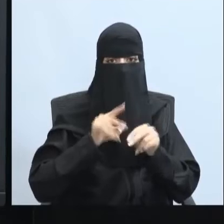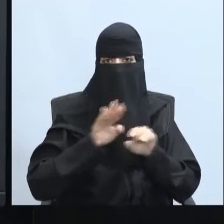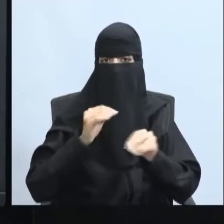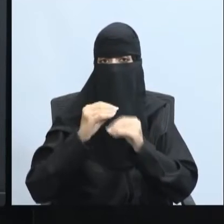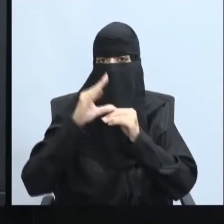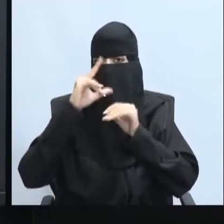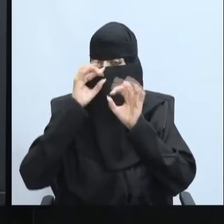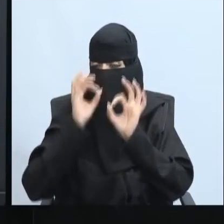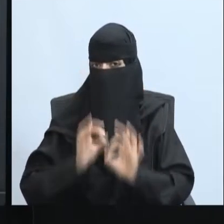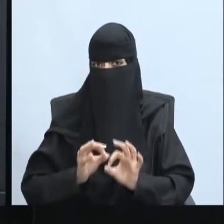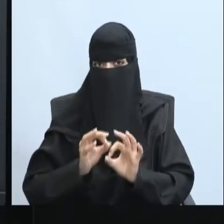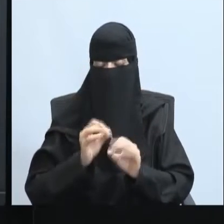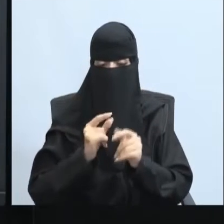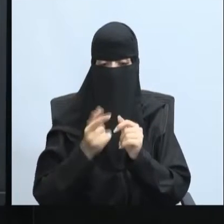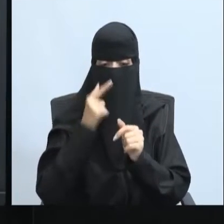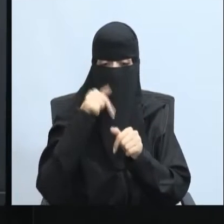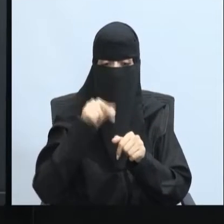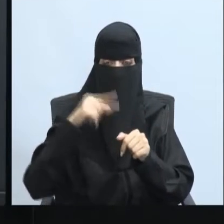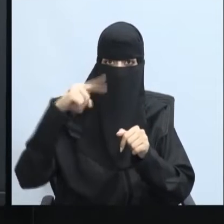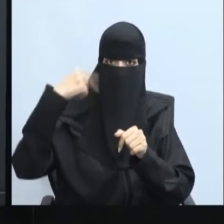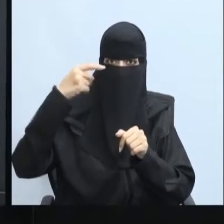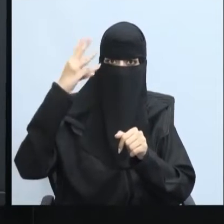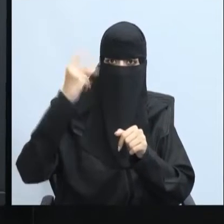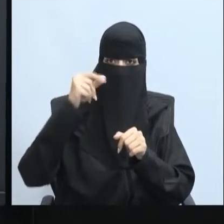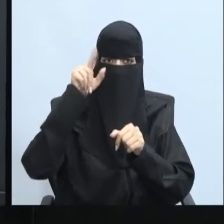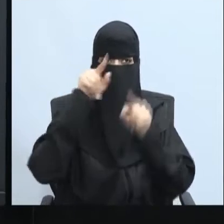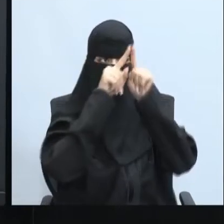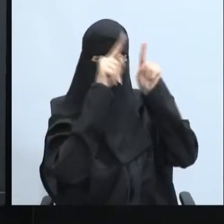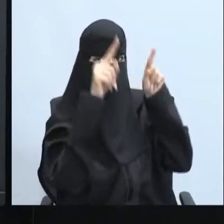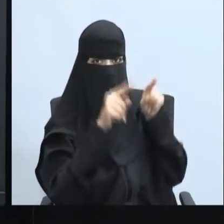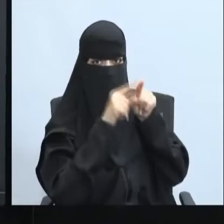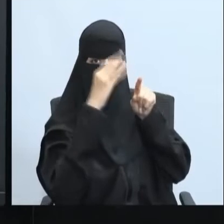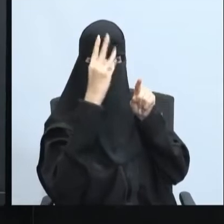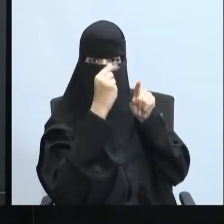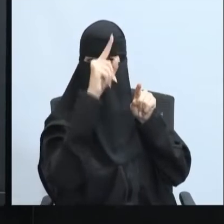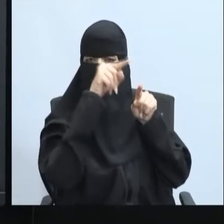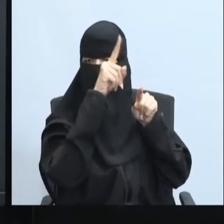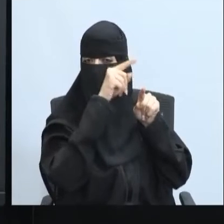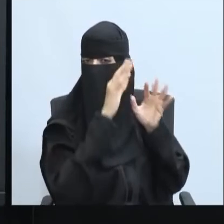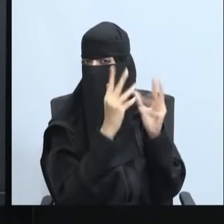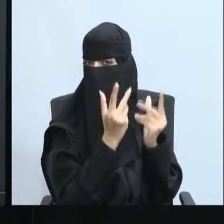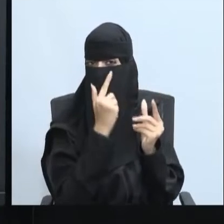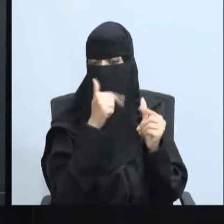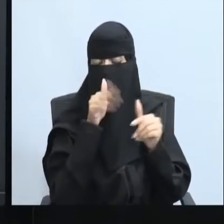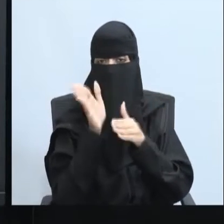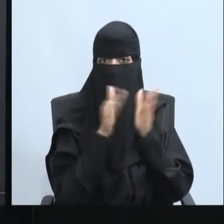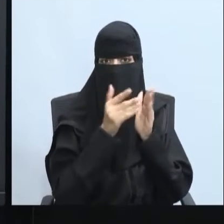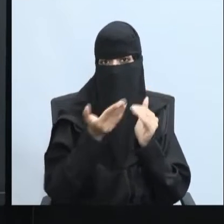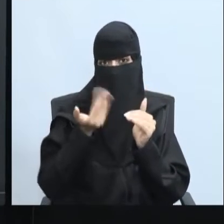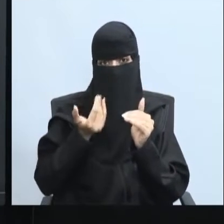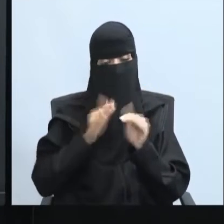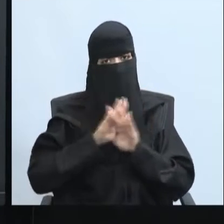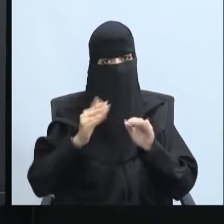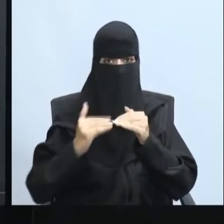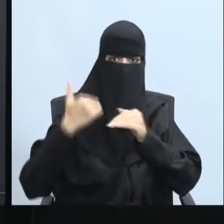المشروع وضع عداد المشروع حتى يبين عدد الايام المنتهيه